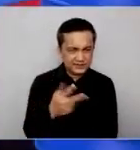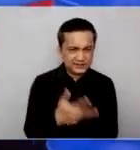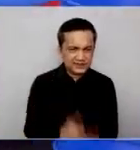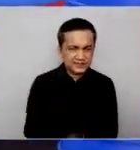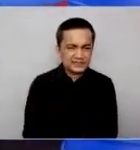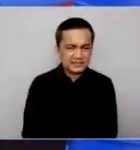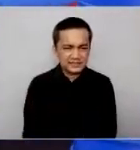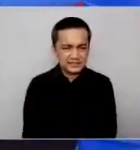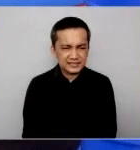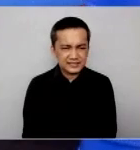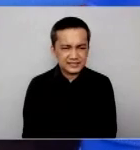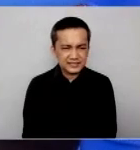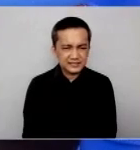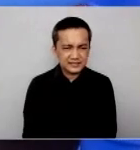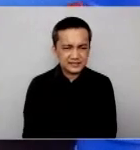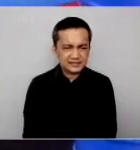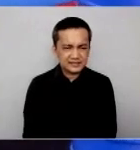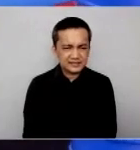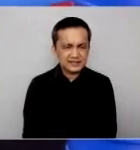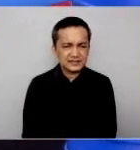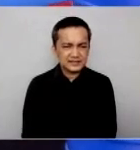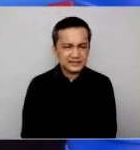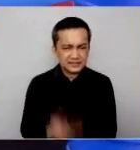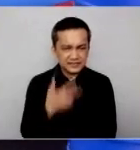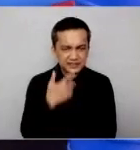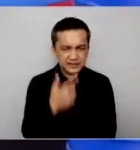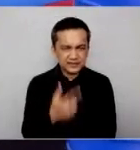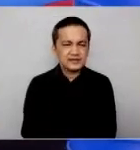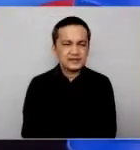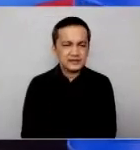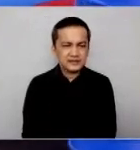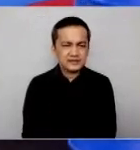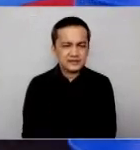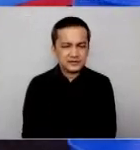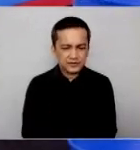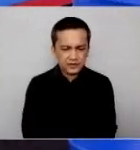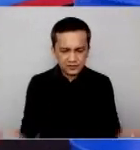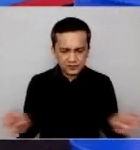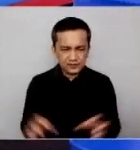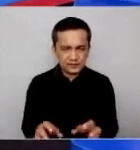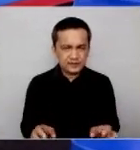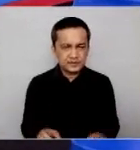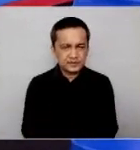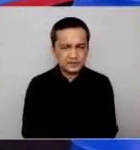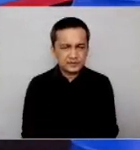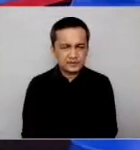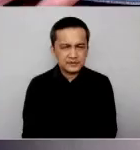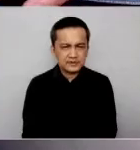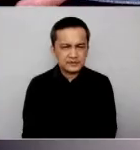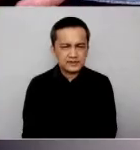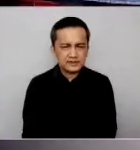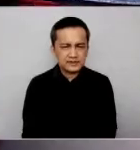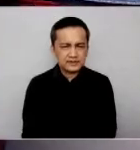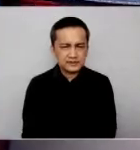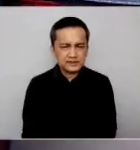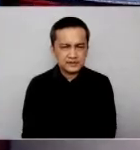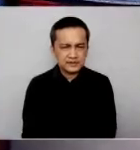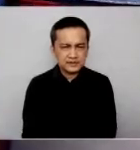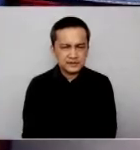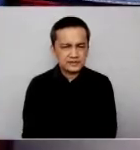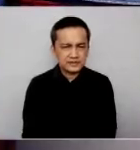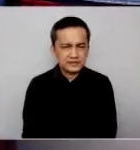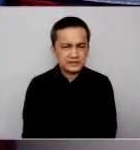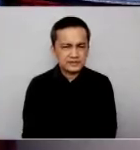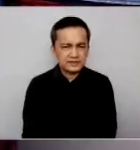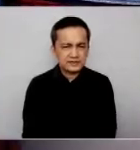Pwede po kayo sumunod. Dalawang kamay po dapat. Dapat. Para pag one hand. Hindi pwede. Hindi po pwede. Shoot. Okay. Mahihirapan kasi siguro pag